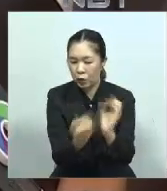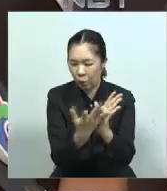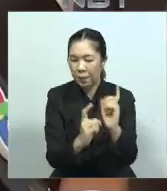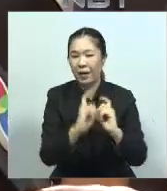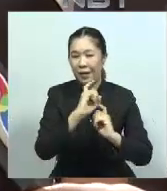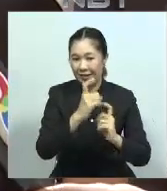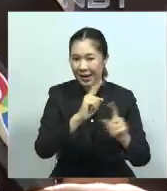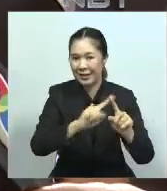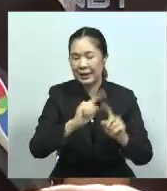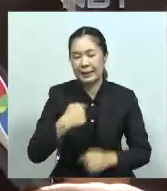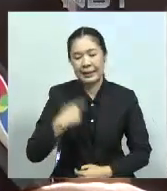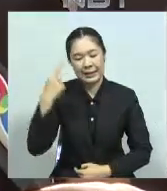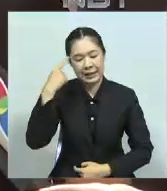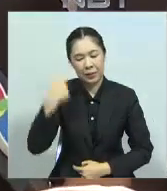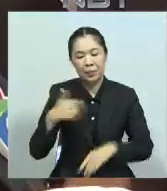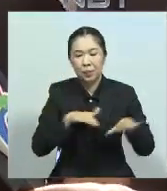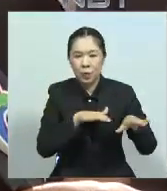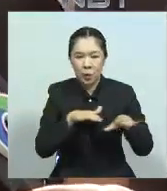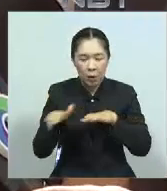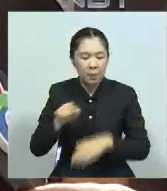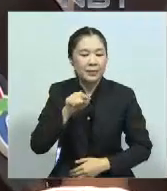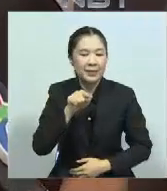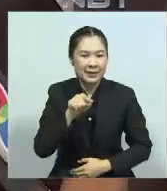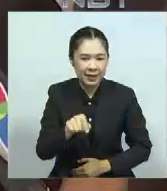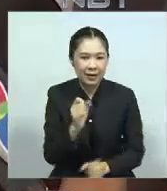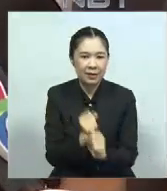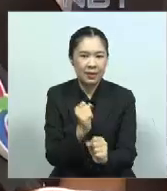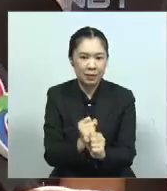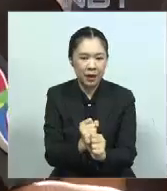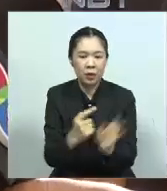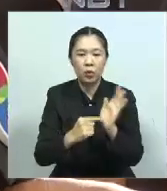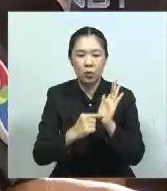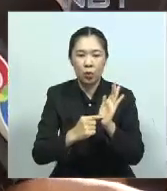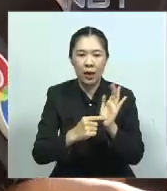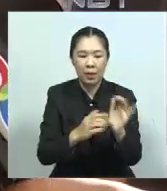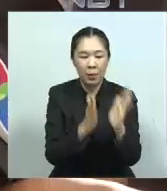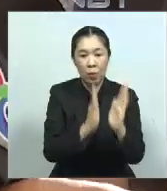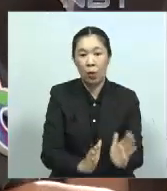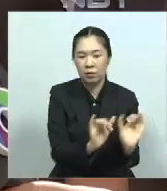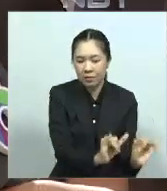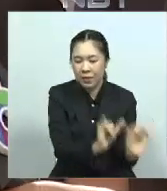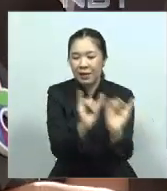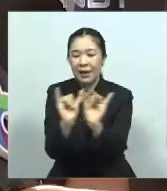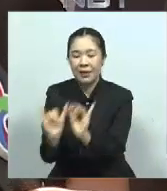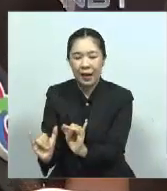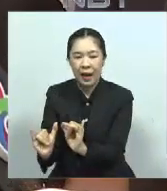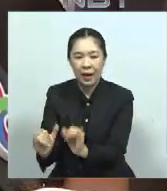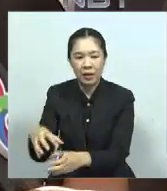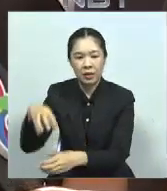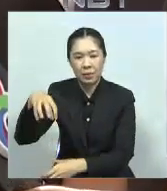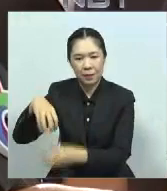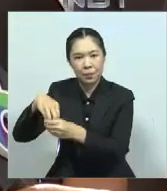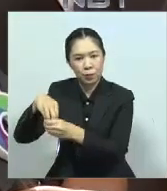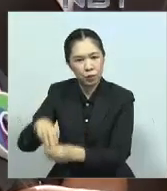ครับก็อาจจะมีการเตรียมการและมีการสั่งการเช่นการอพยพนะครับการเตรียมเรื่องของที่พักและการอพยพ